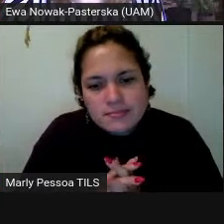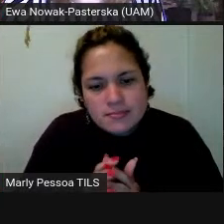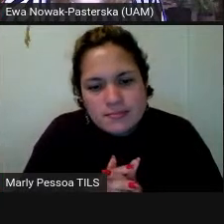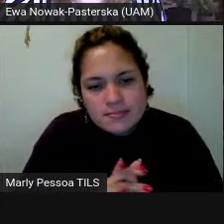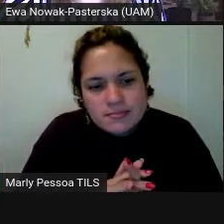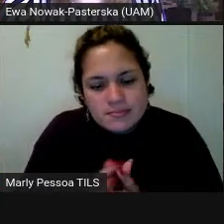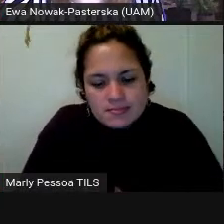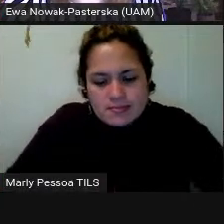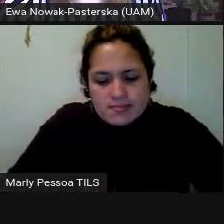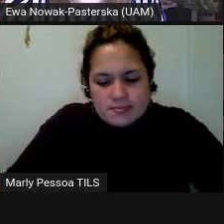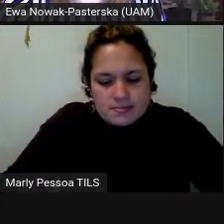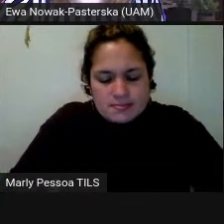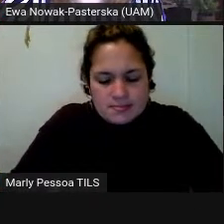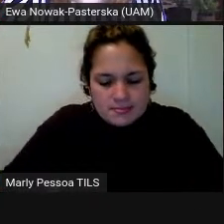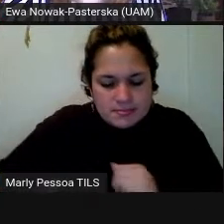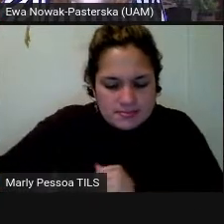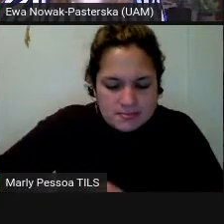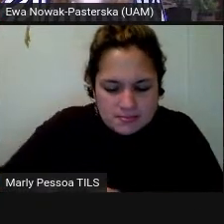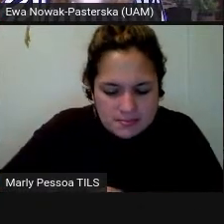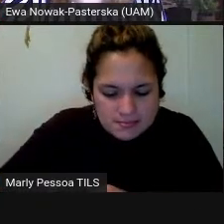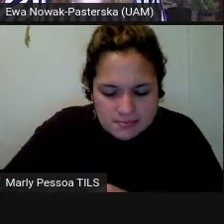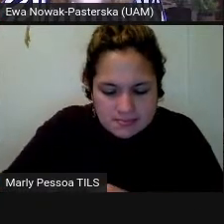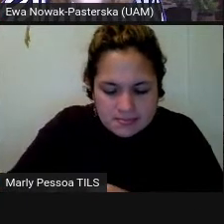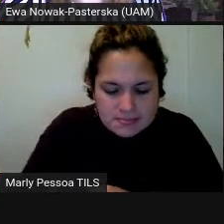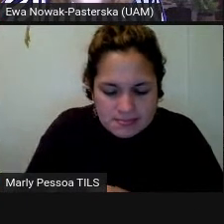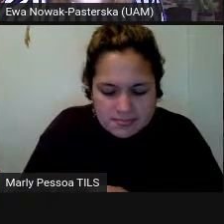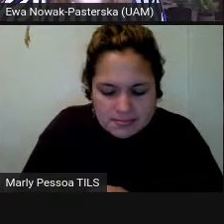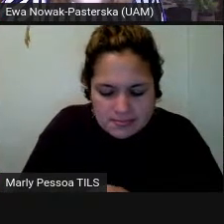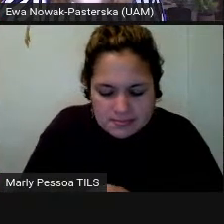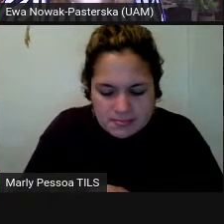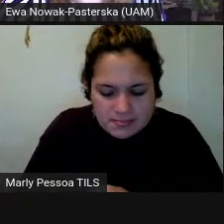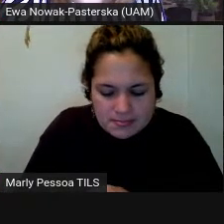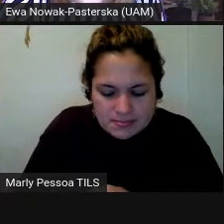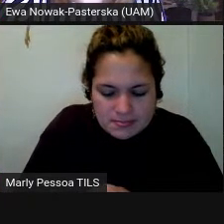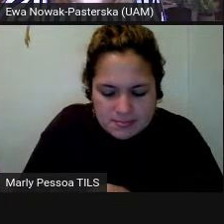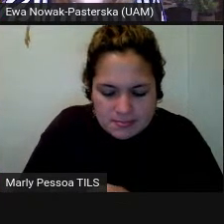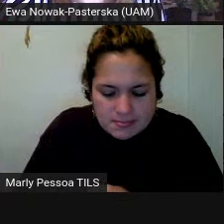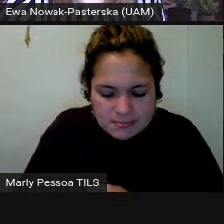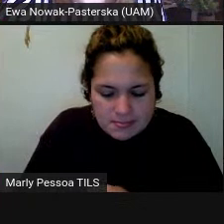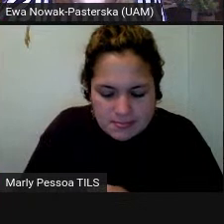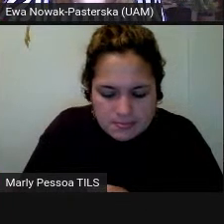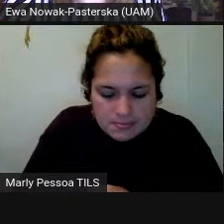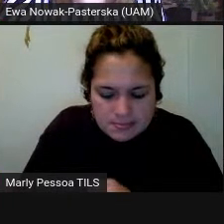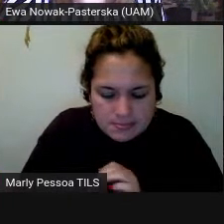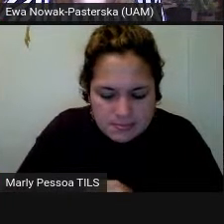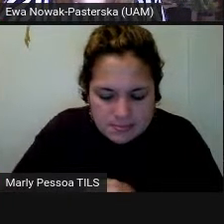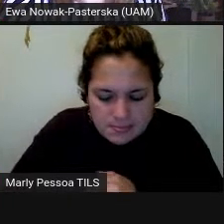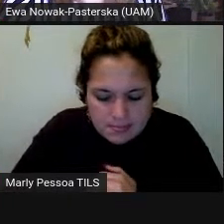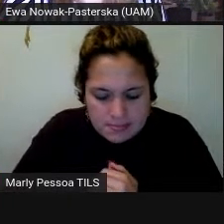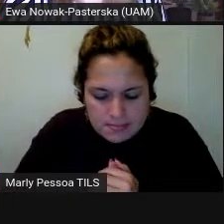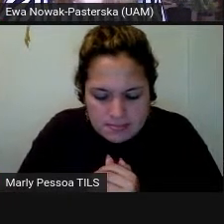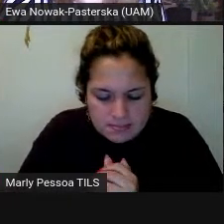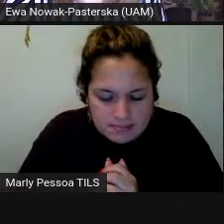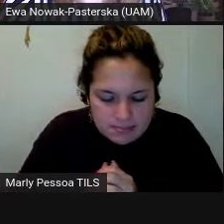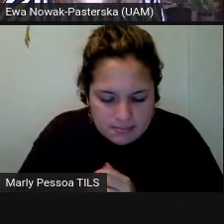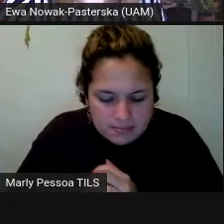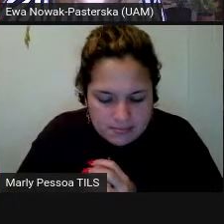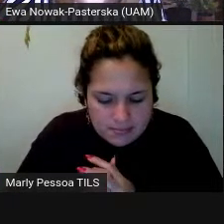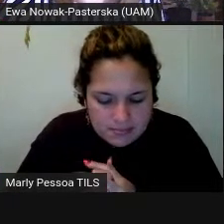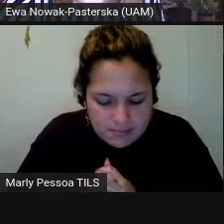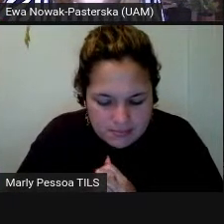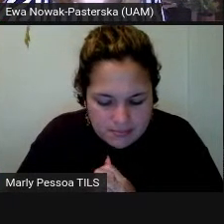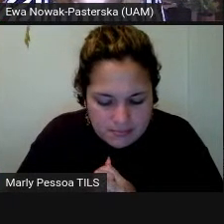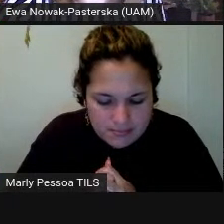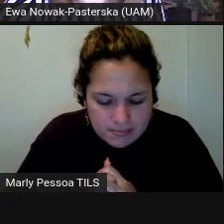zakończeń form nazwiskowych. Tutaj może tylko je krótko zaprezentuję, nie będę wszystkich czytać. Polskie nazwiska mogą